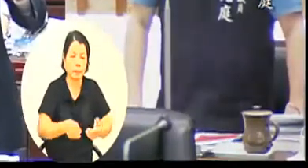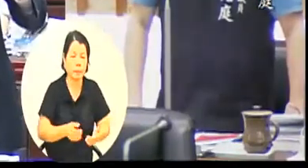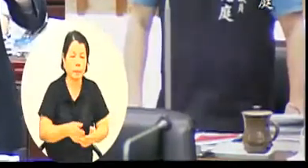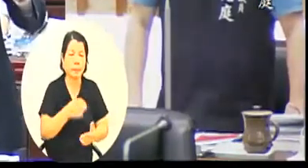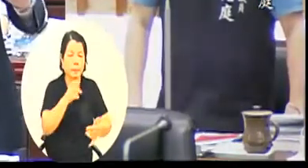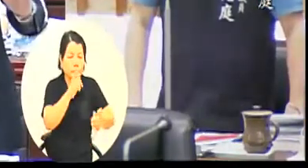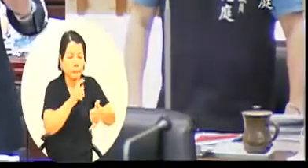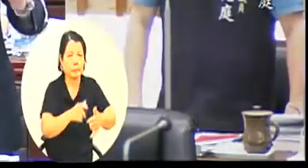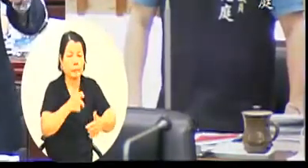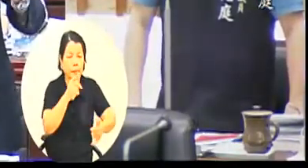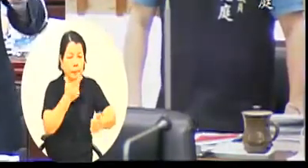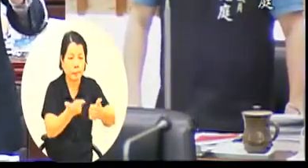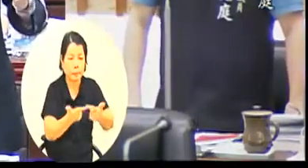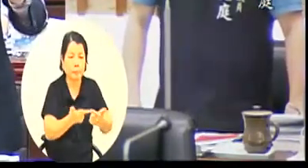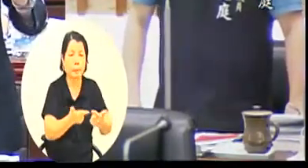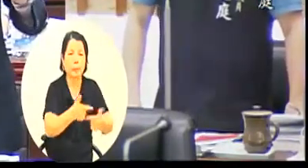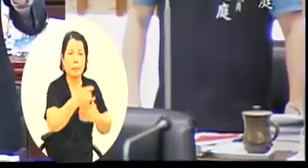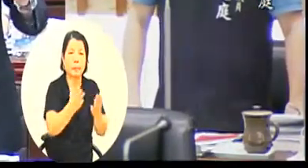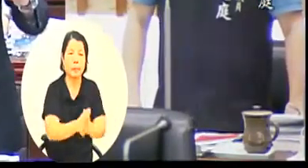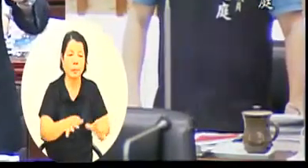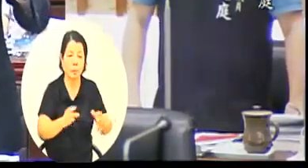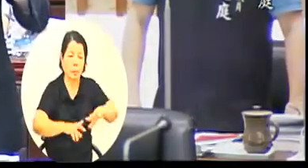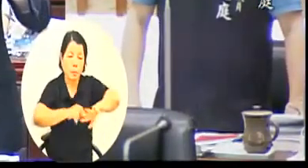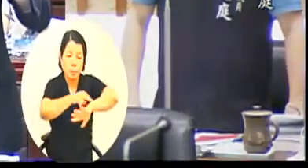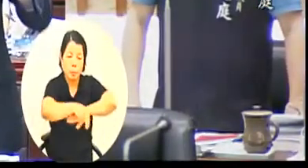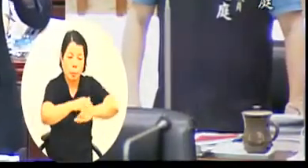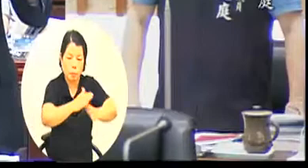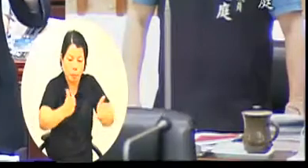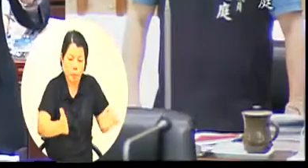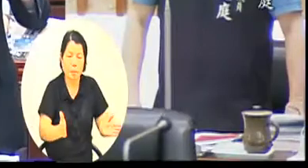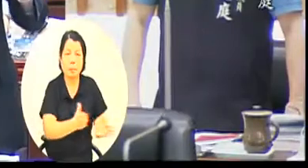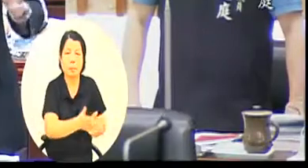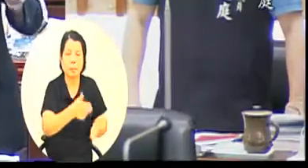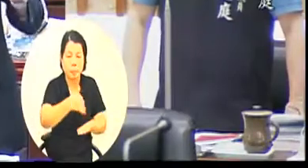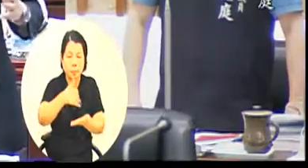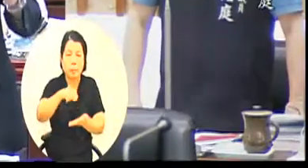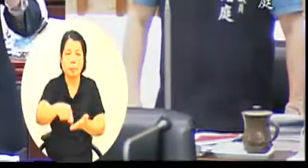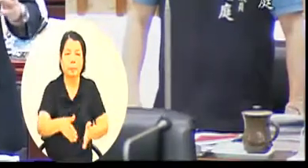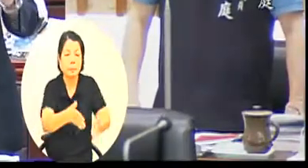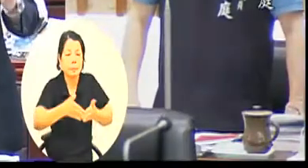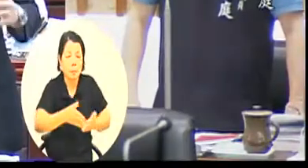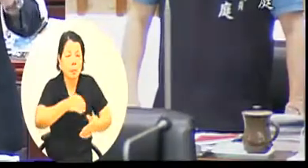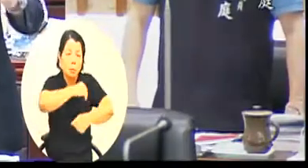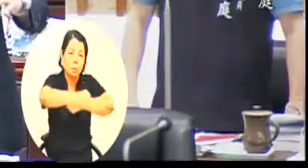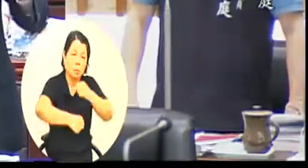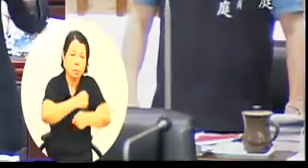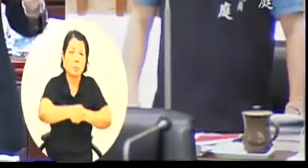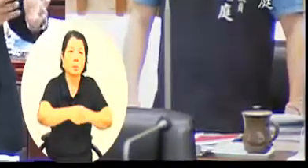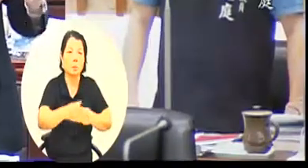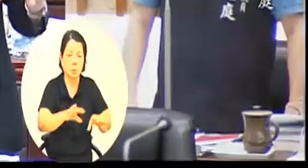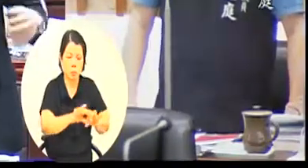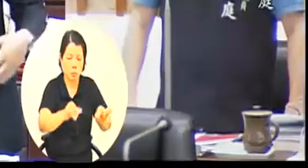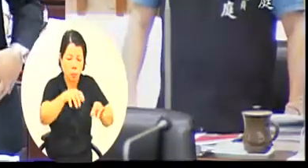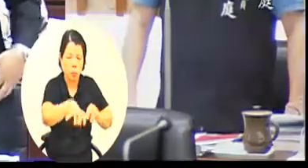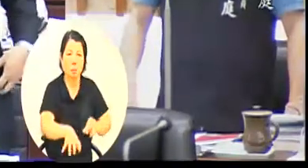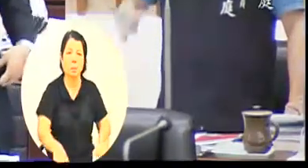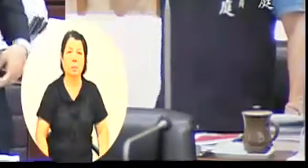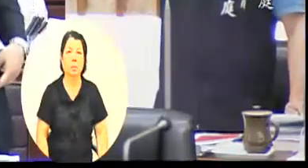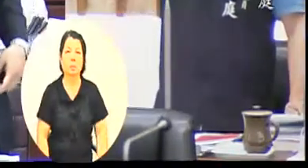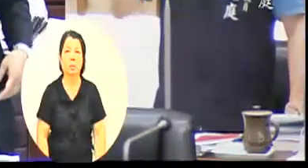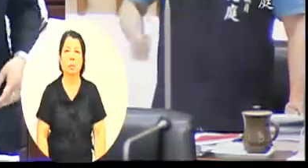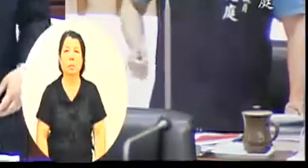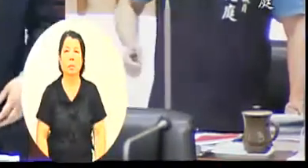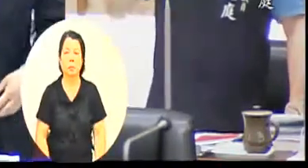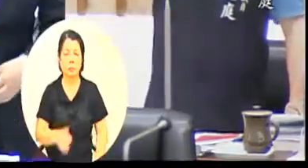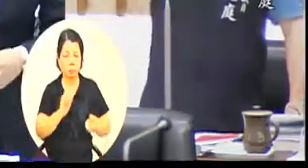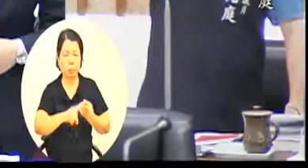它是用楼地板面积来去换算那个，来去每需要的活动量的楼地板面积来去推估那个容积率。 没